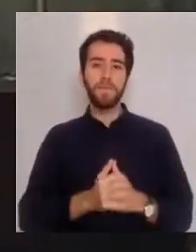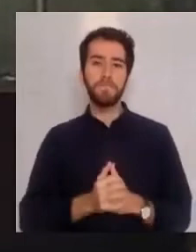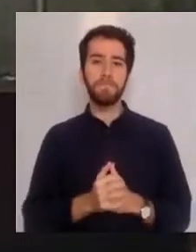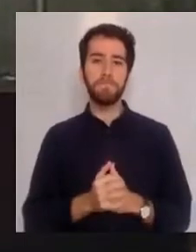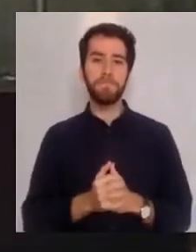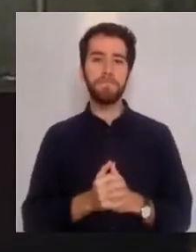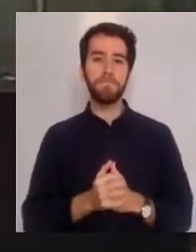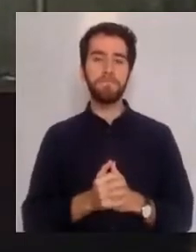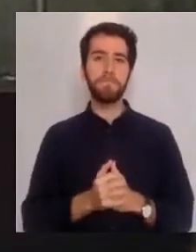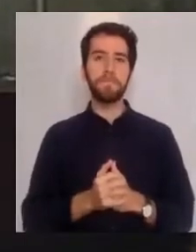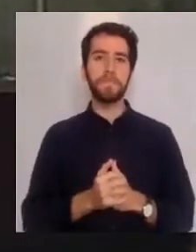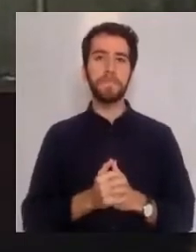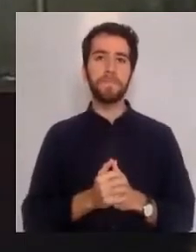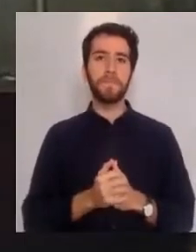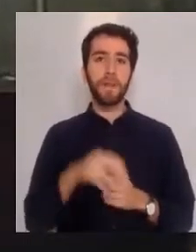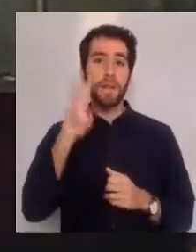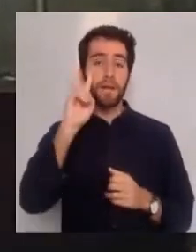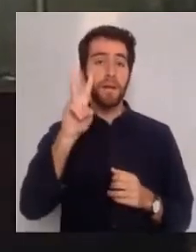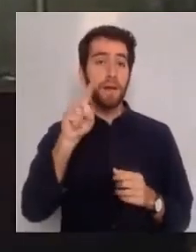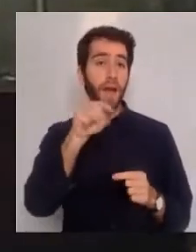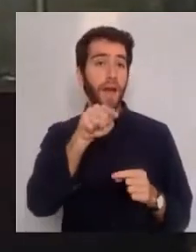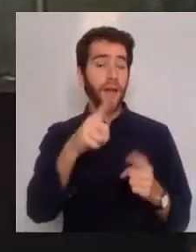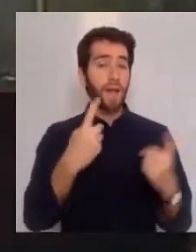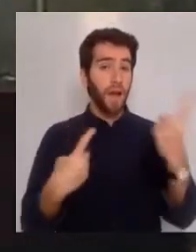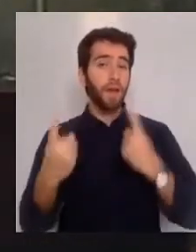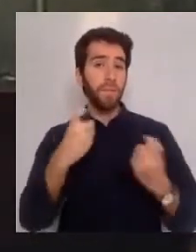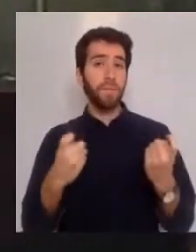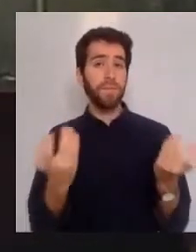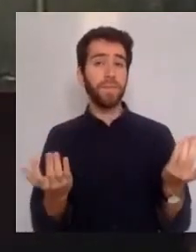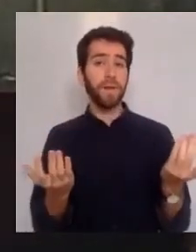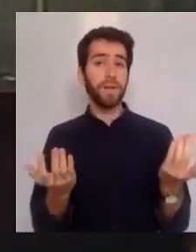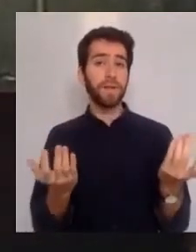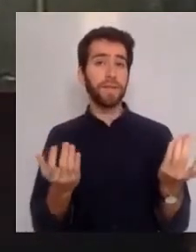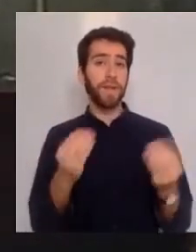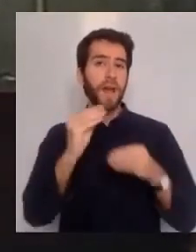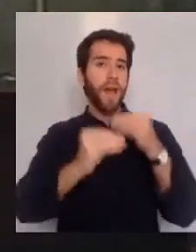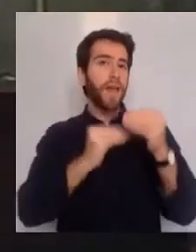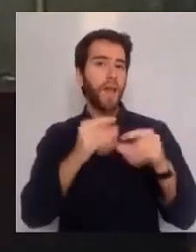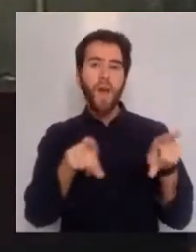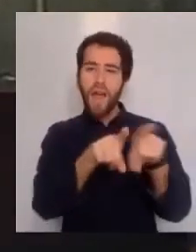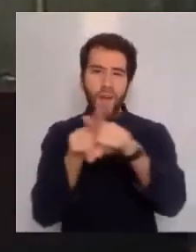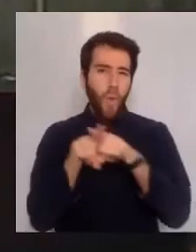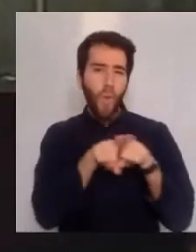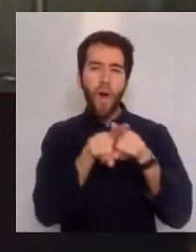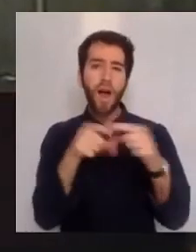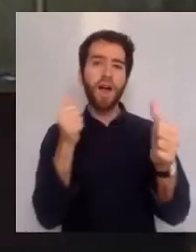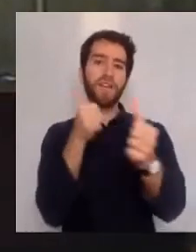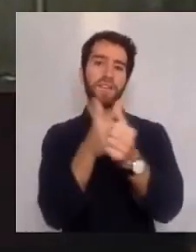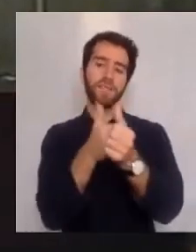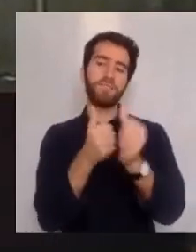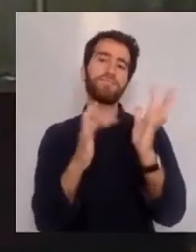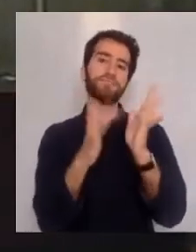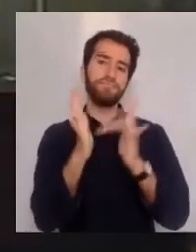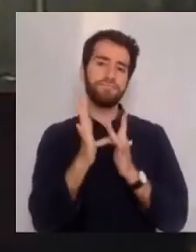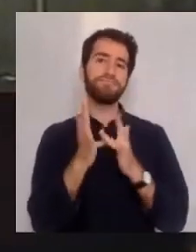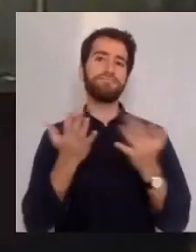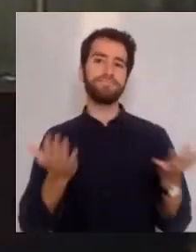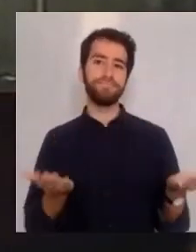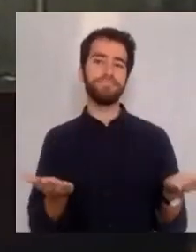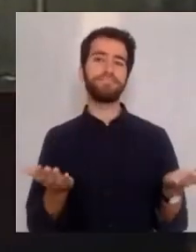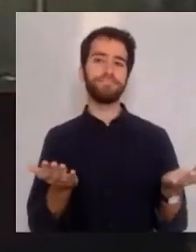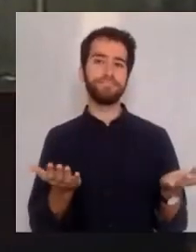Mireu, aquestes mateixes preguntes es van fer els deixebles de Jesús als apòstols.